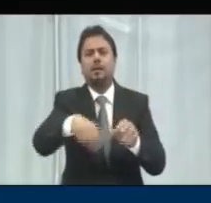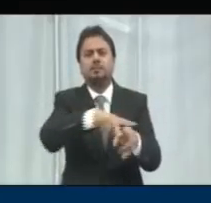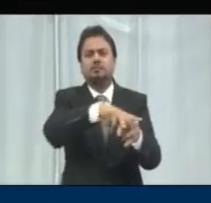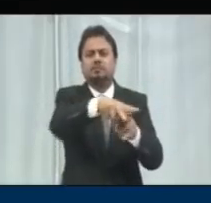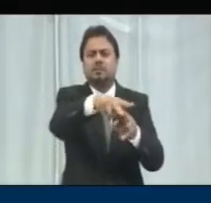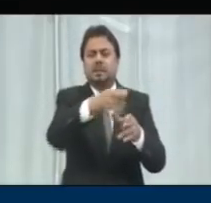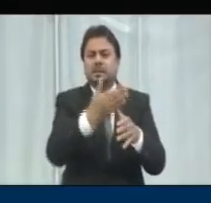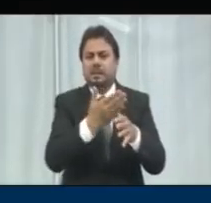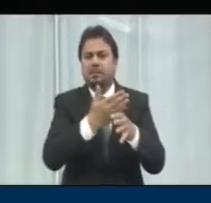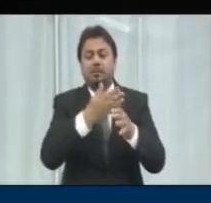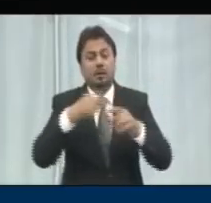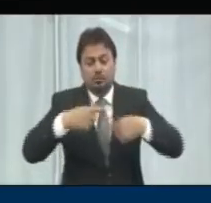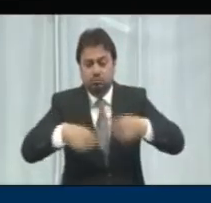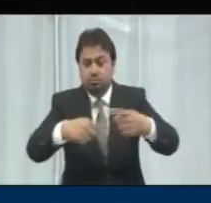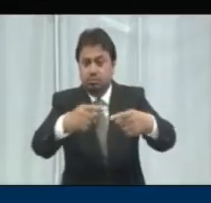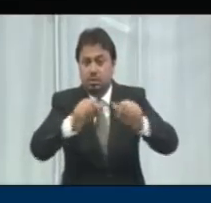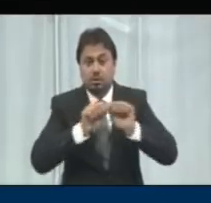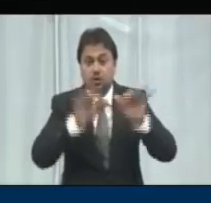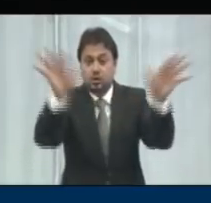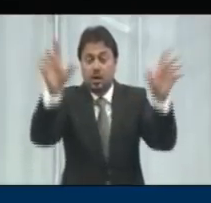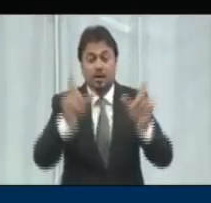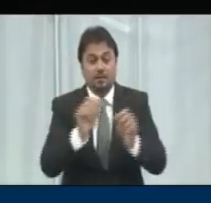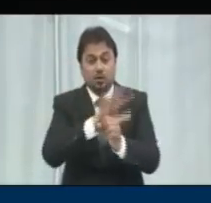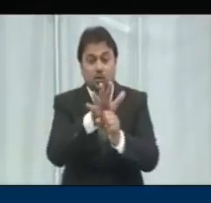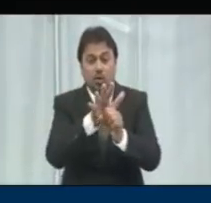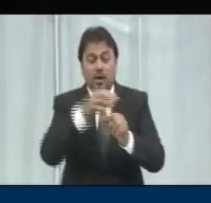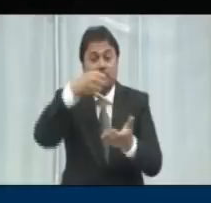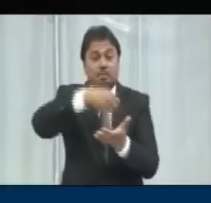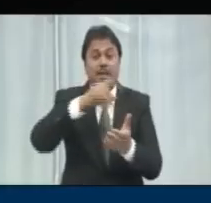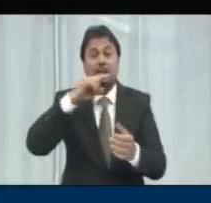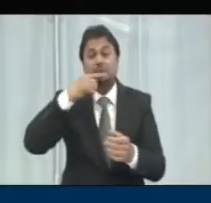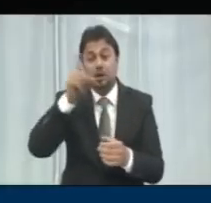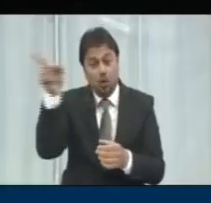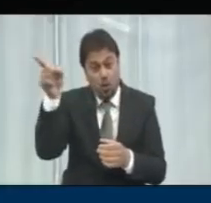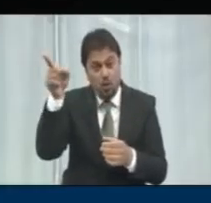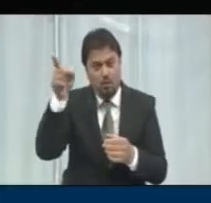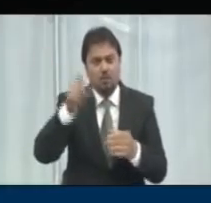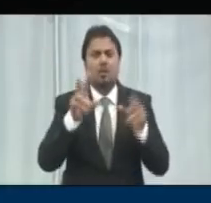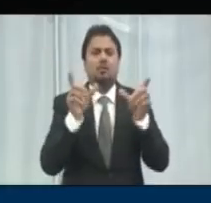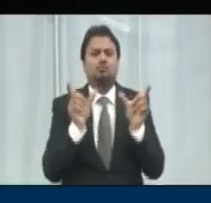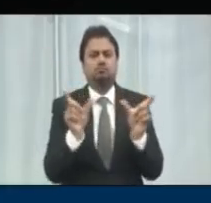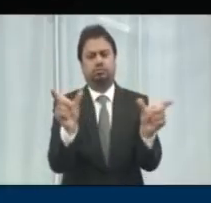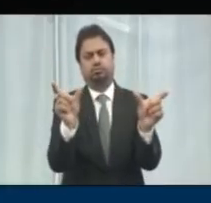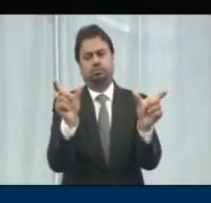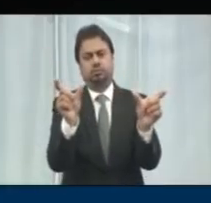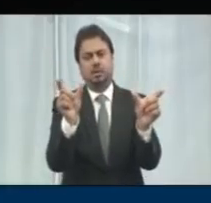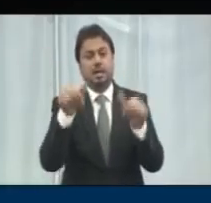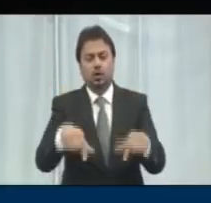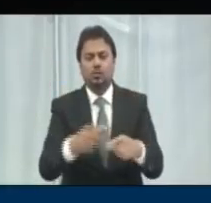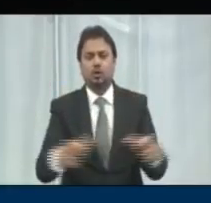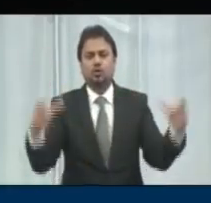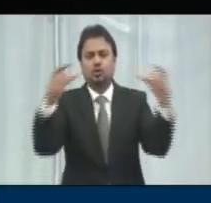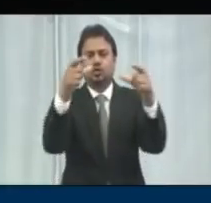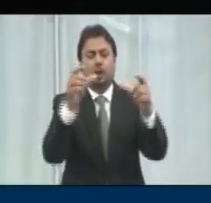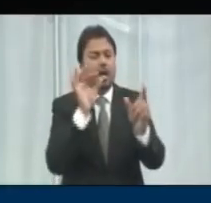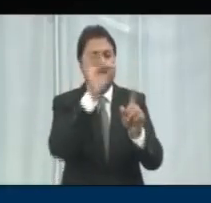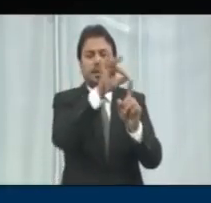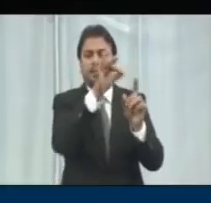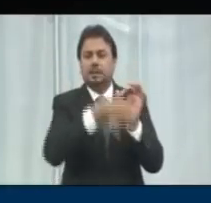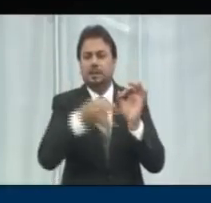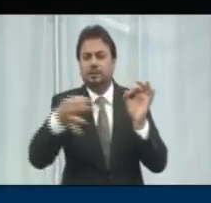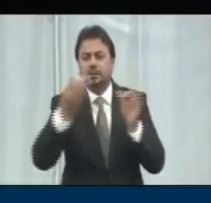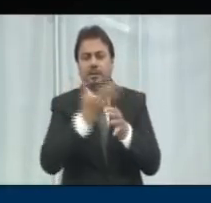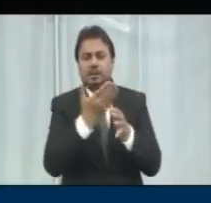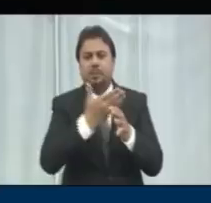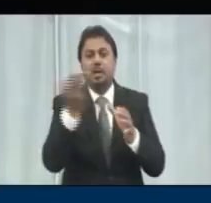حال استمرار انتشار فيروس كورونا في مدينة البصرة. اليوم تمخض عن هذا الاجتماع هو طبعا فصل